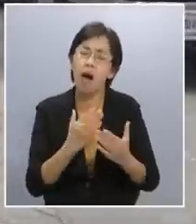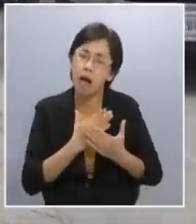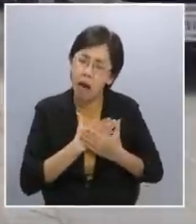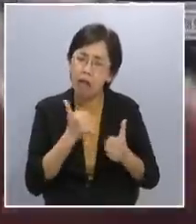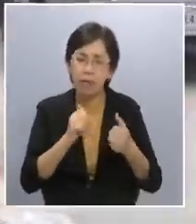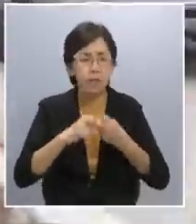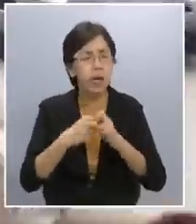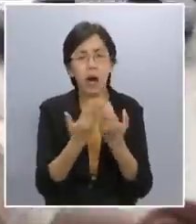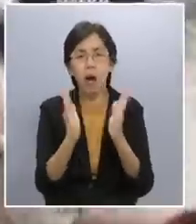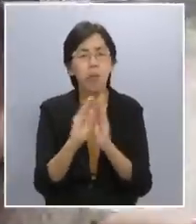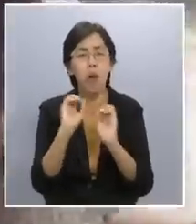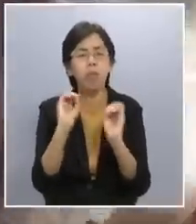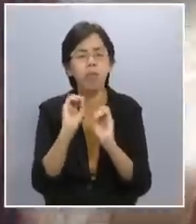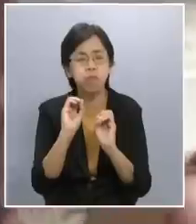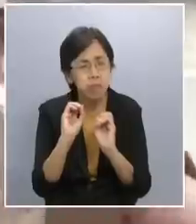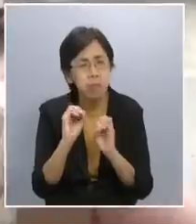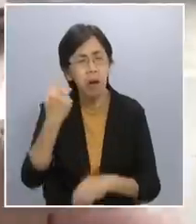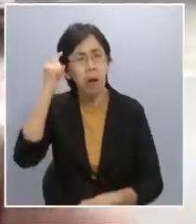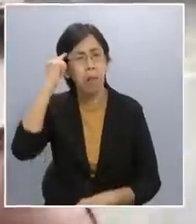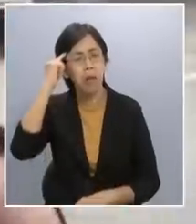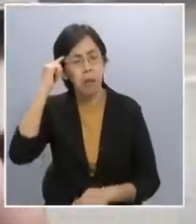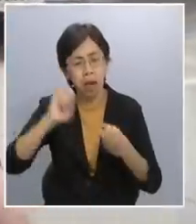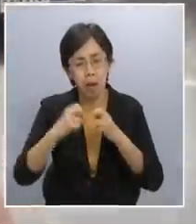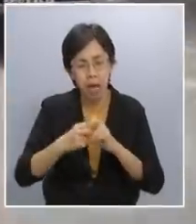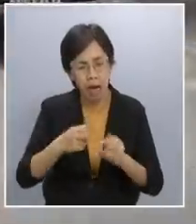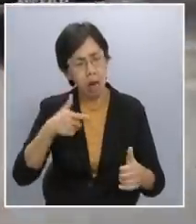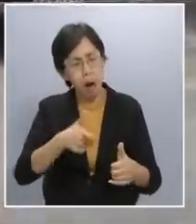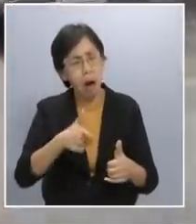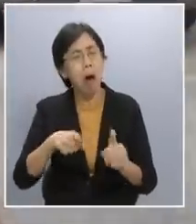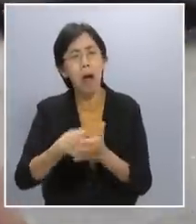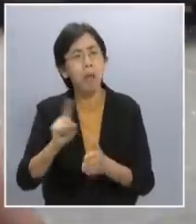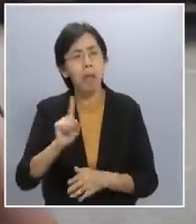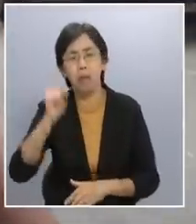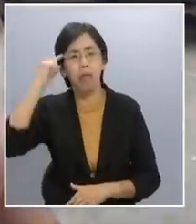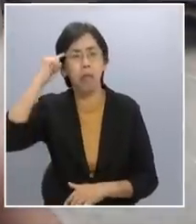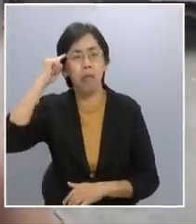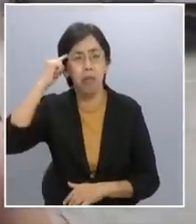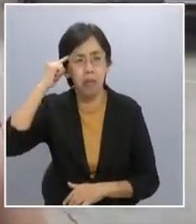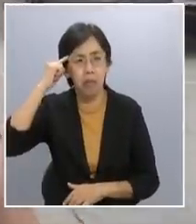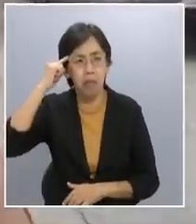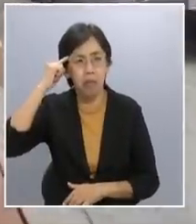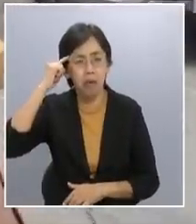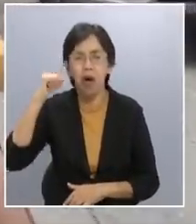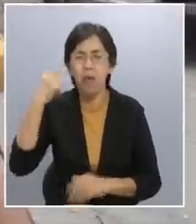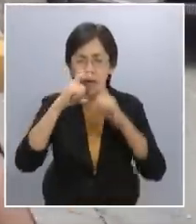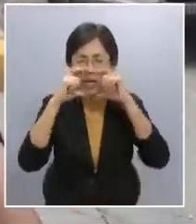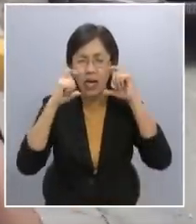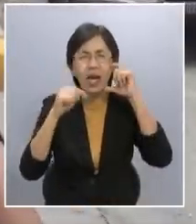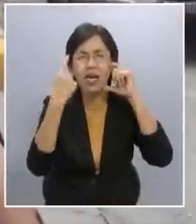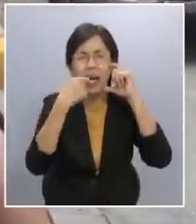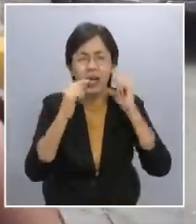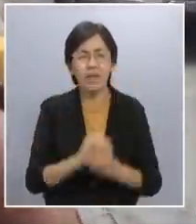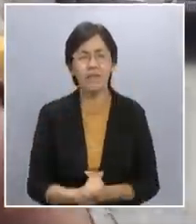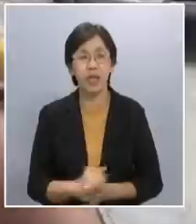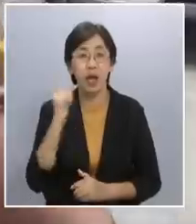ในครอบครัวเลยแล้วก็ไม่ทราบถึงสาเหตุของการลงมือด้วยนะฮะนี่ลองนี่ใครฮะคนนี ้ก็คือคุณ